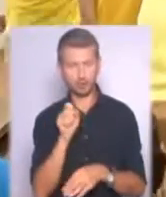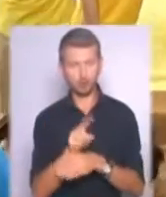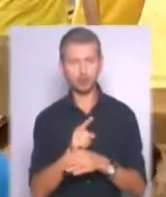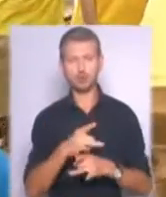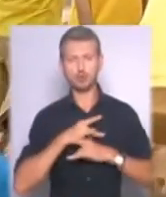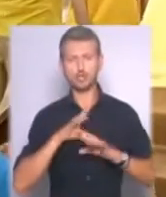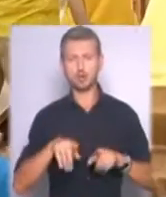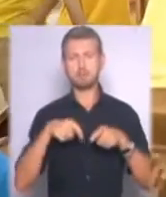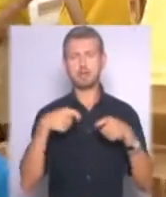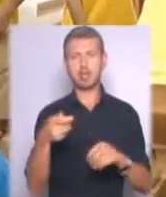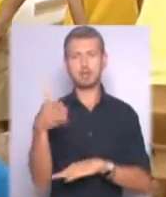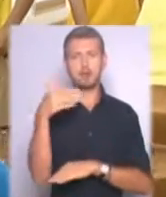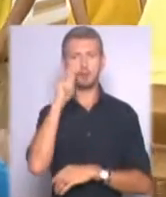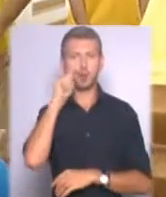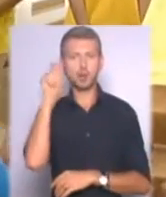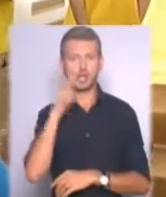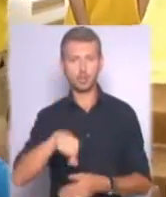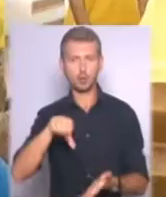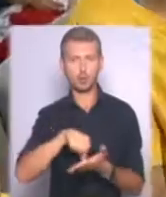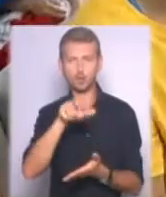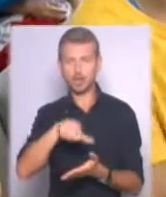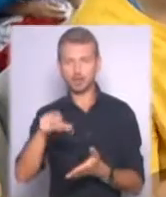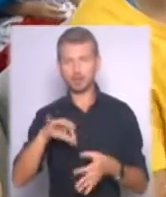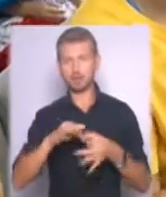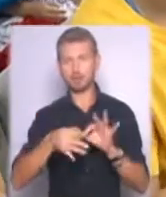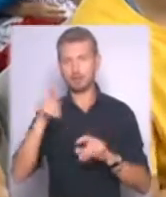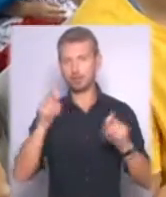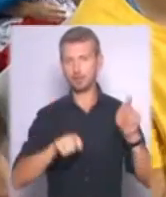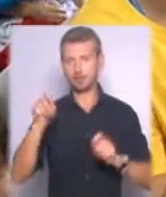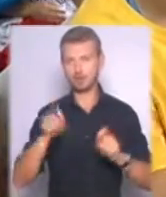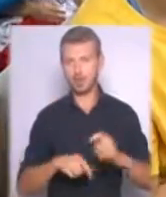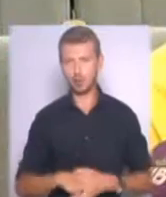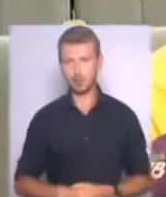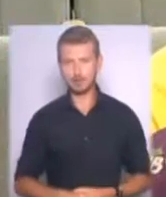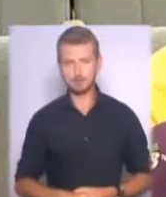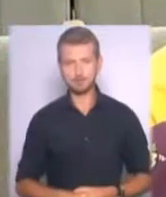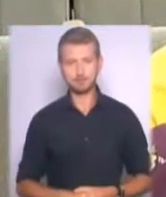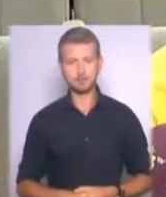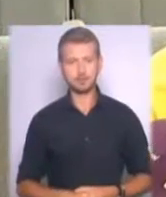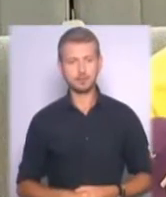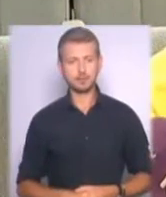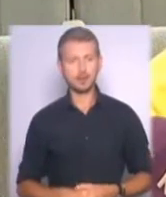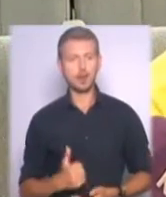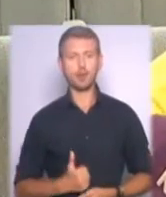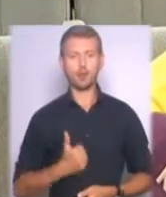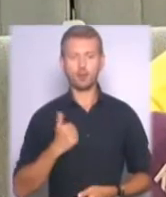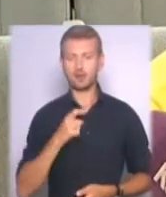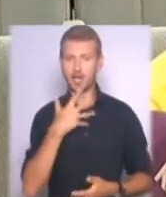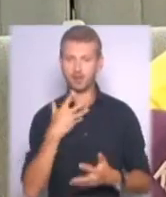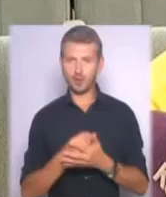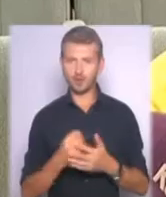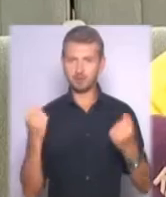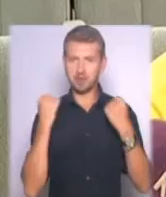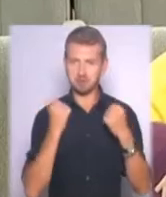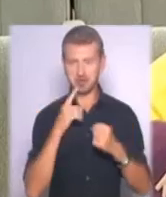урочисто передати прапор України учасникам Олімпійського фестивалю. гордость своих как бы спортсменов, особенно за плавание,